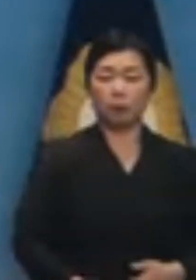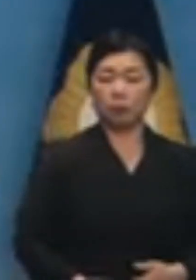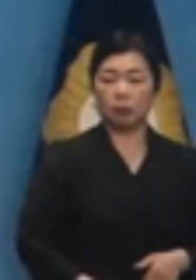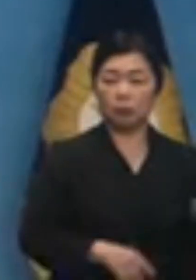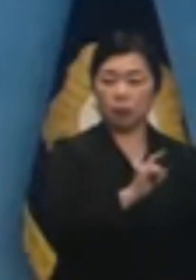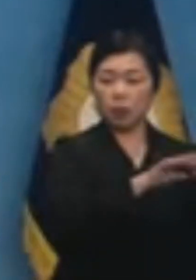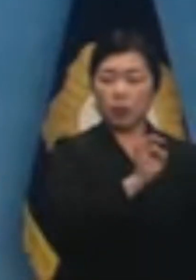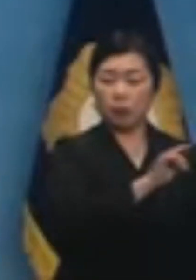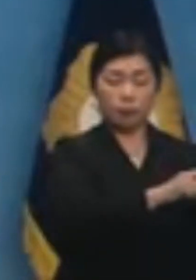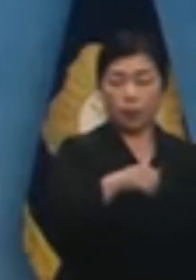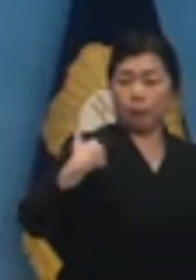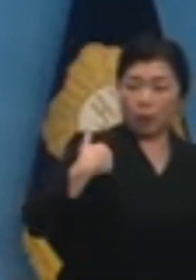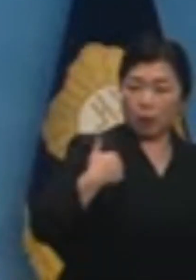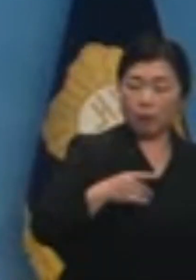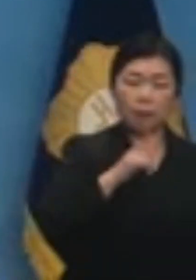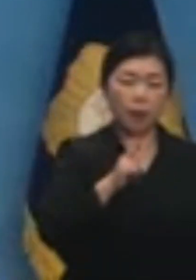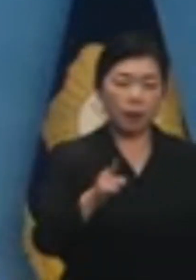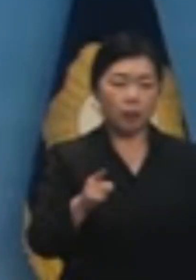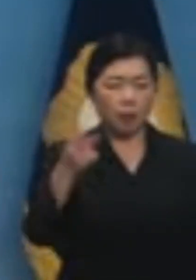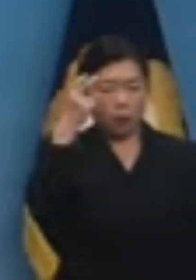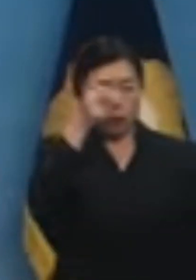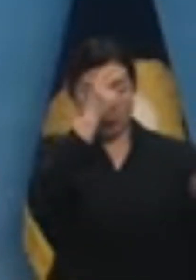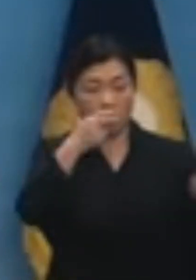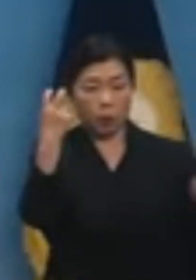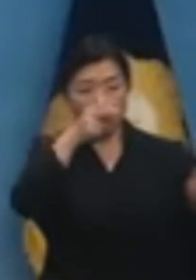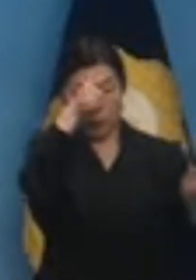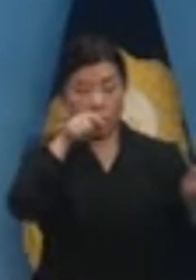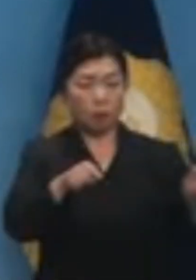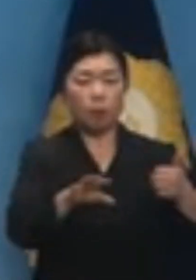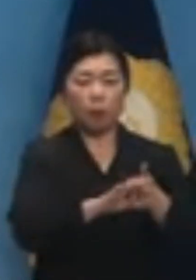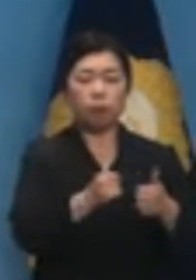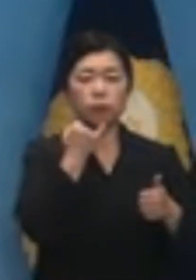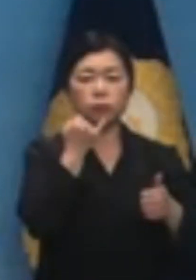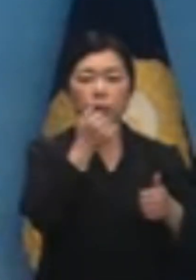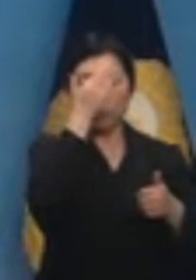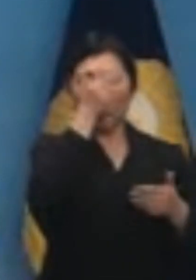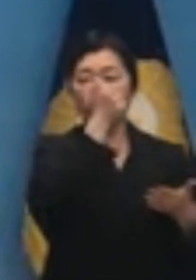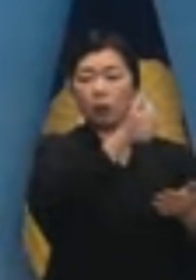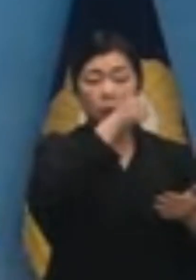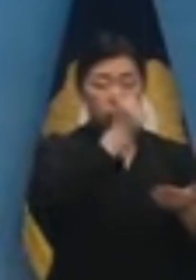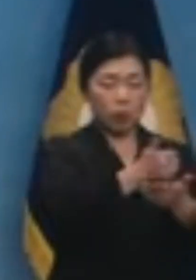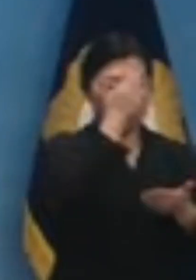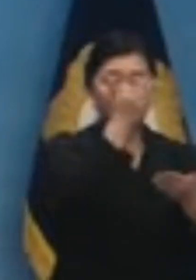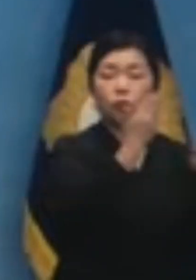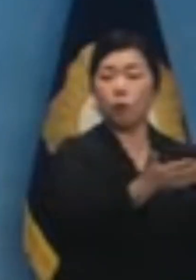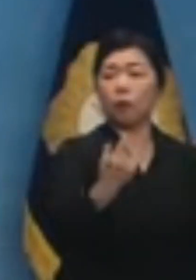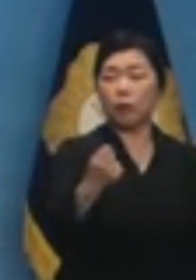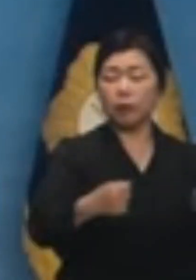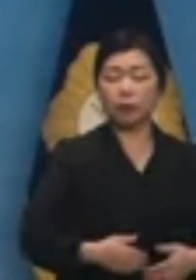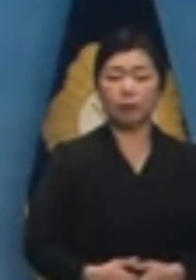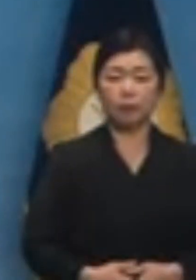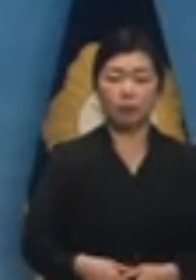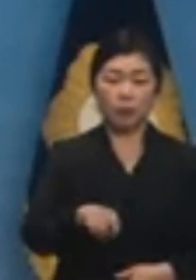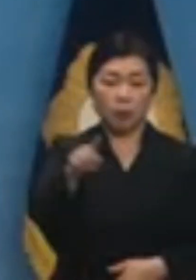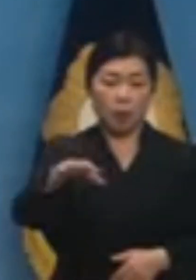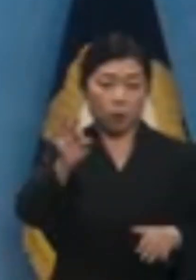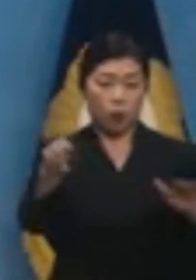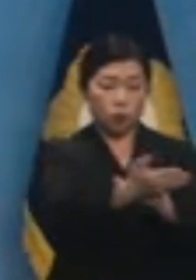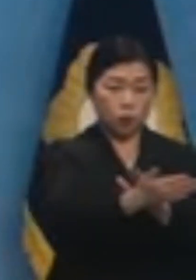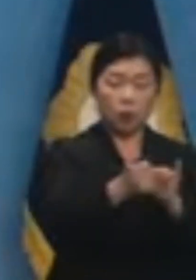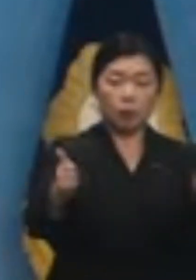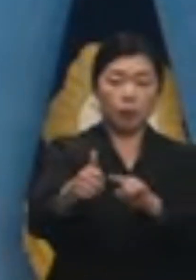몰랐다는 김문수 후보의 주장이 검찰에서는 통했던 것입니다. 김문수 후보의